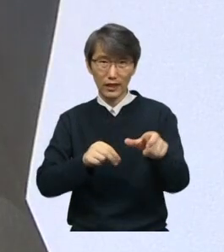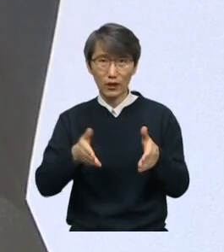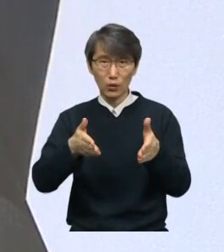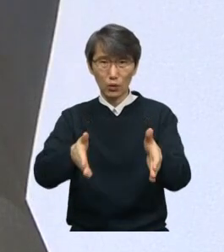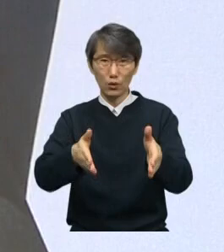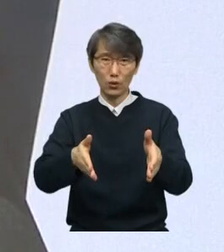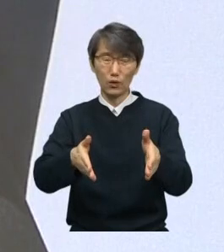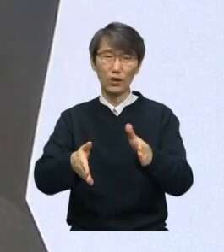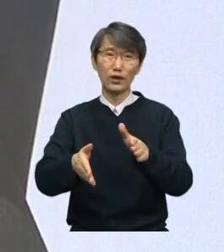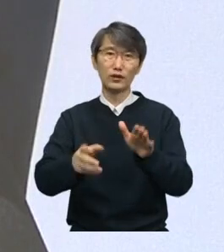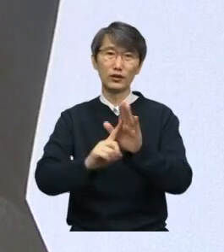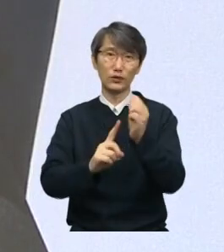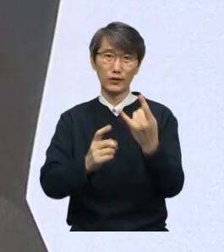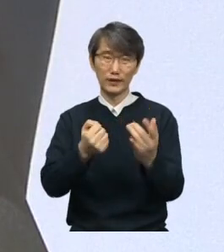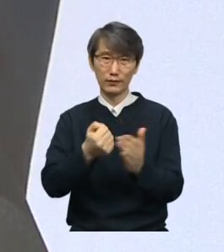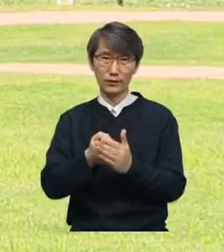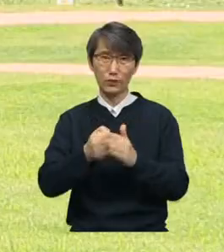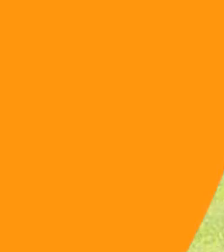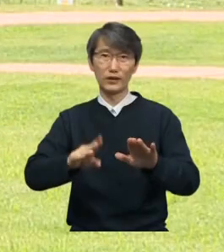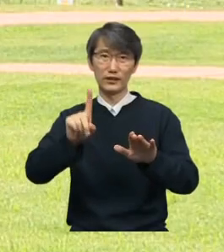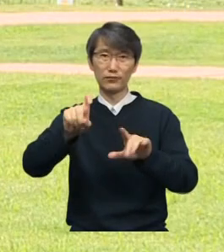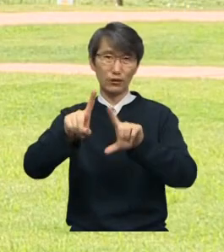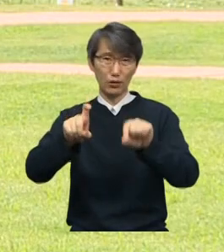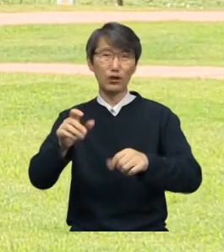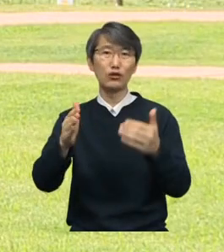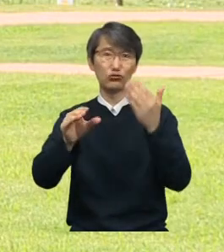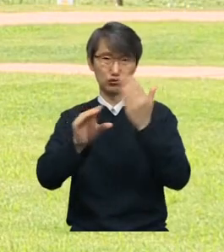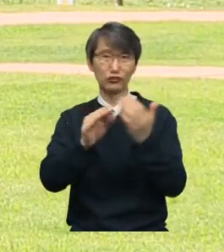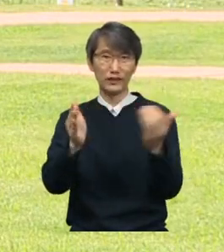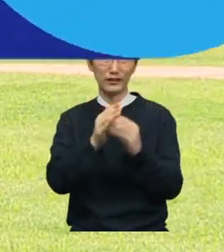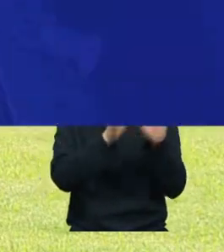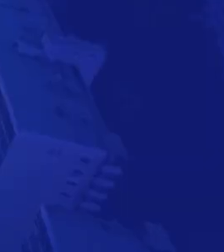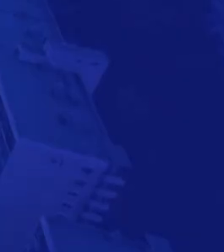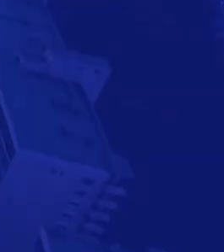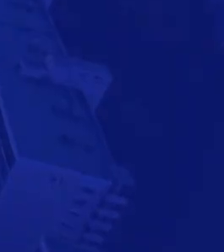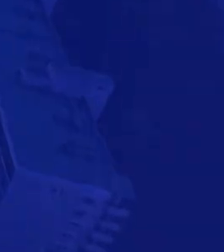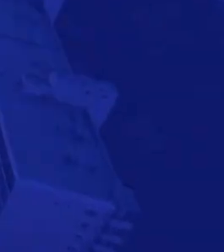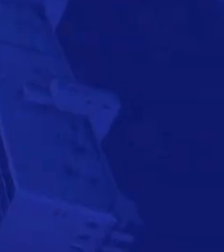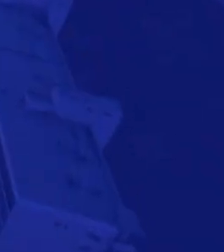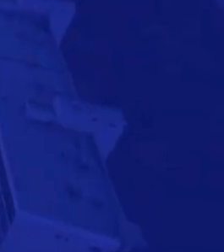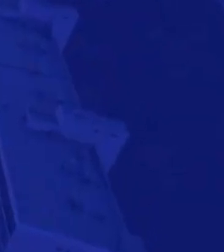구성된 이번 전시회는 오는 11월 중순까지 계속됩니다